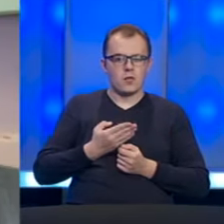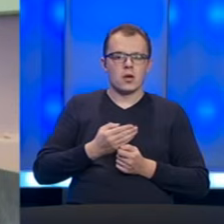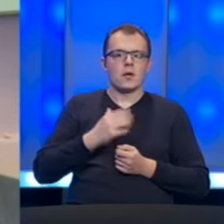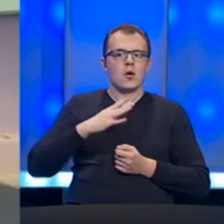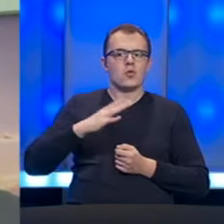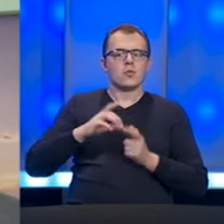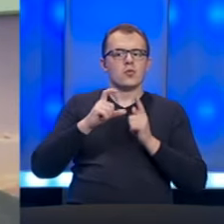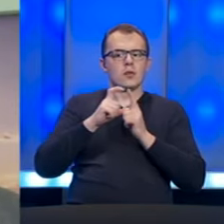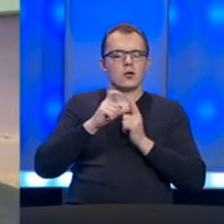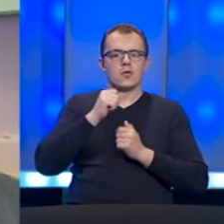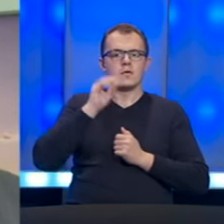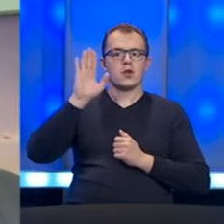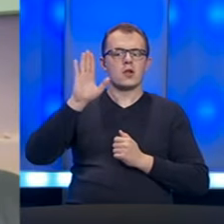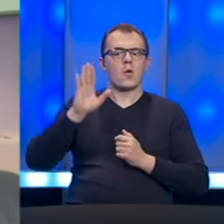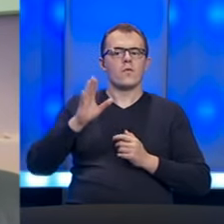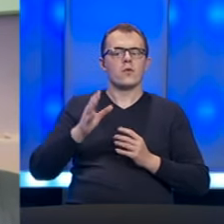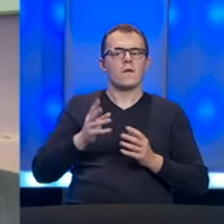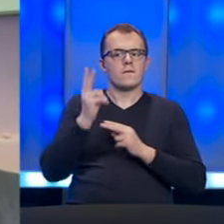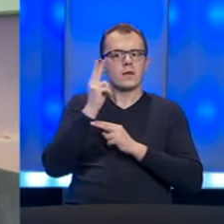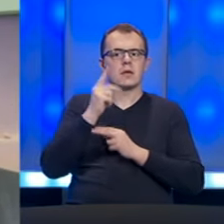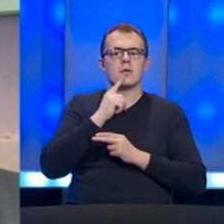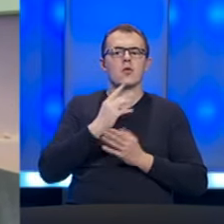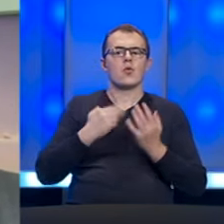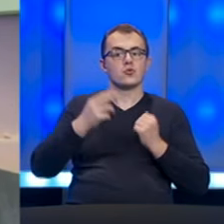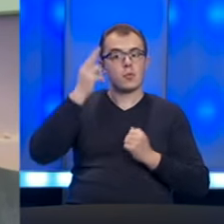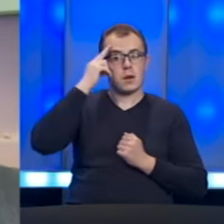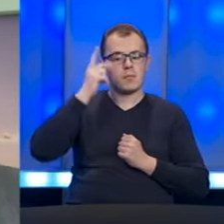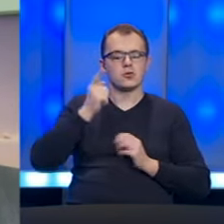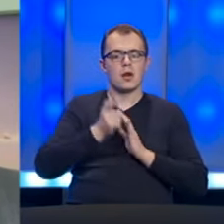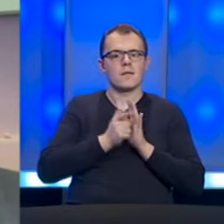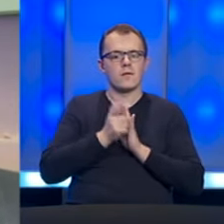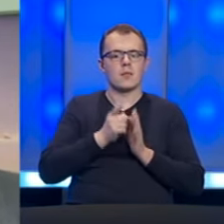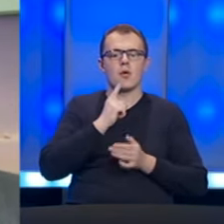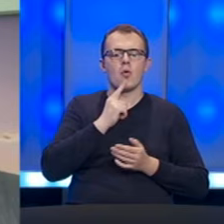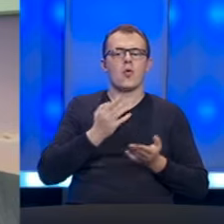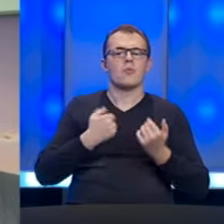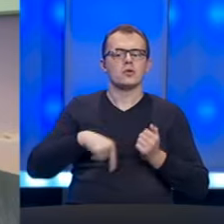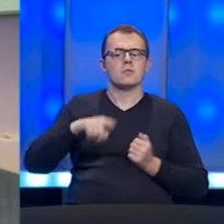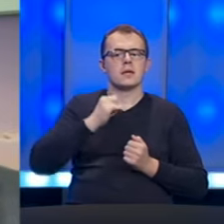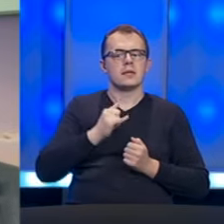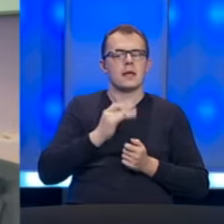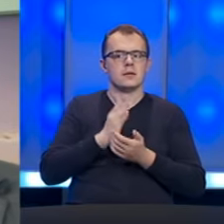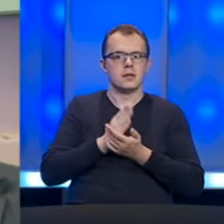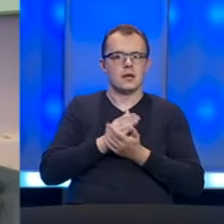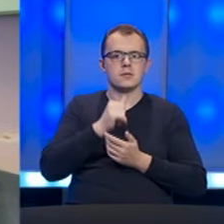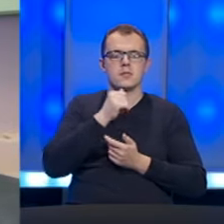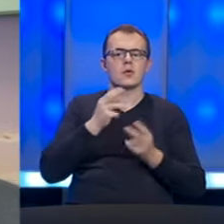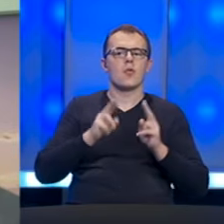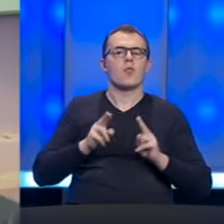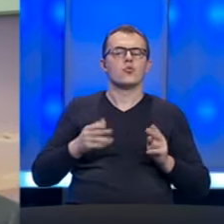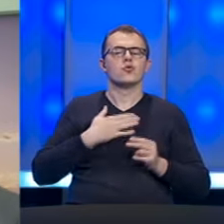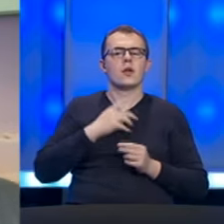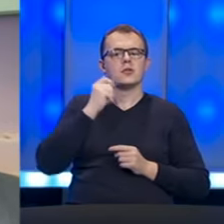i gospodinu Draškoviću i njegovoj korporaciji koji su prepoznali trenutak u kome se mi danas nalazimo i omogućili